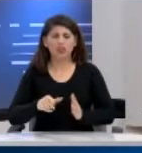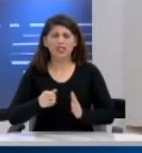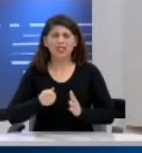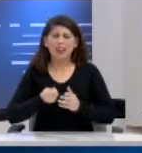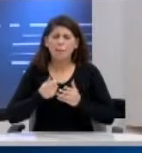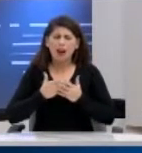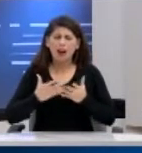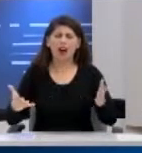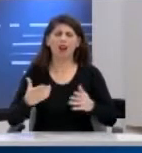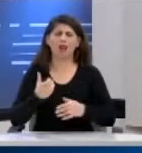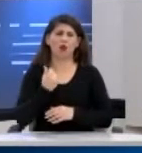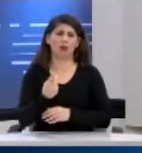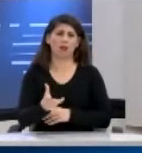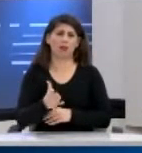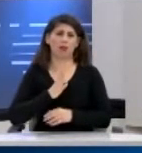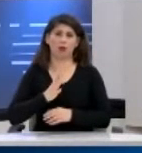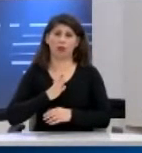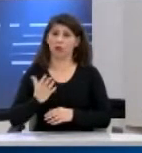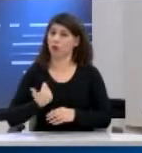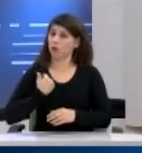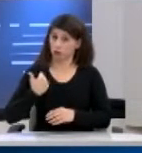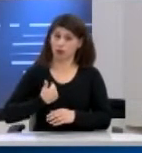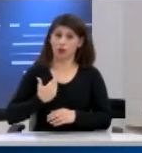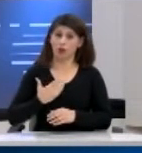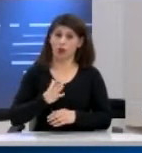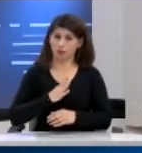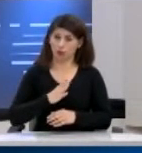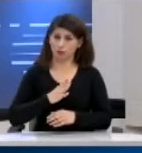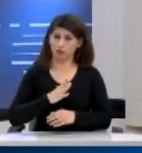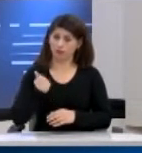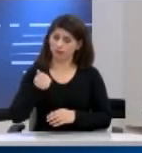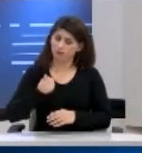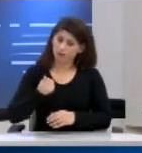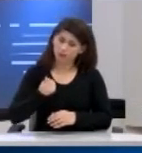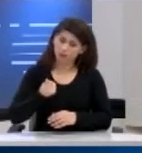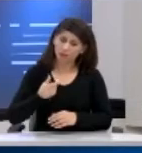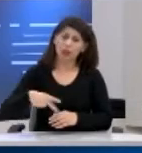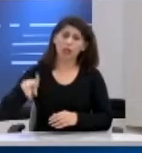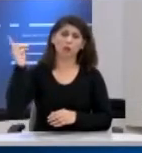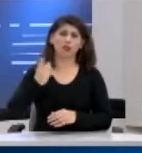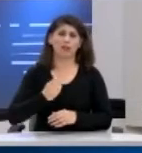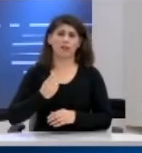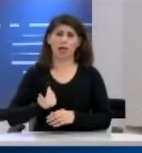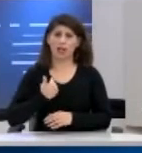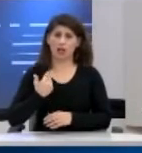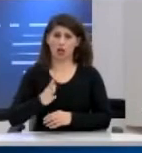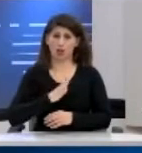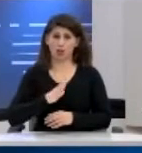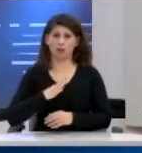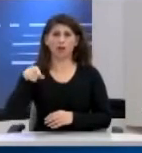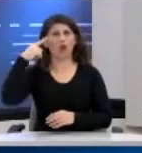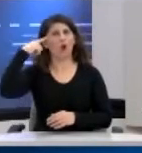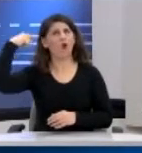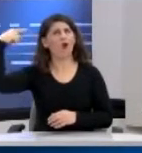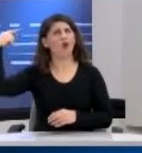μέρος του πληθυσμού των νέων ανθρώπων και την πλειοψηφία των νέων ανθρώπων έγιναν ένα όνειρο